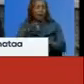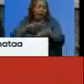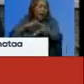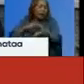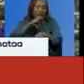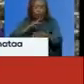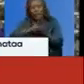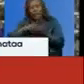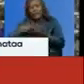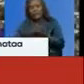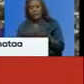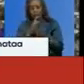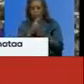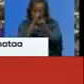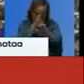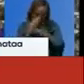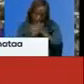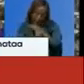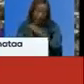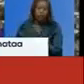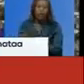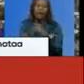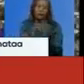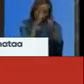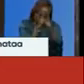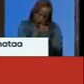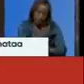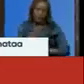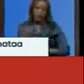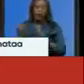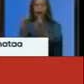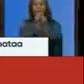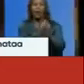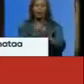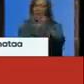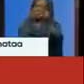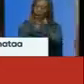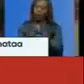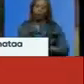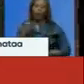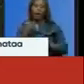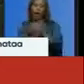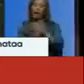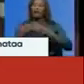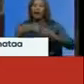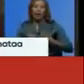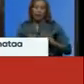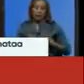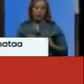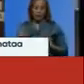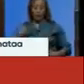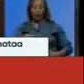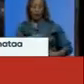አጥንታቸውን ከስክሰው የከበረ ደማቸውን አፍስሰው በክብርና በአንድነት ያቆዩዋት አገር አለችን።